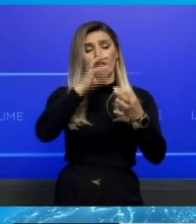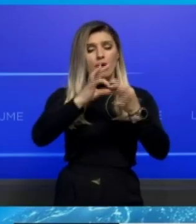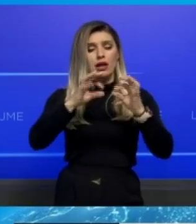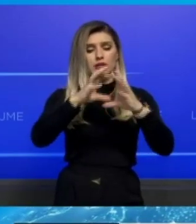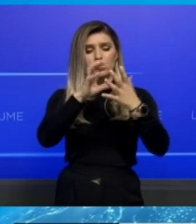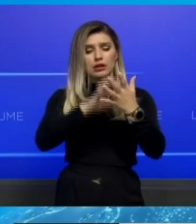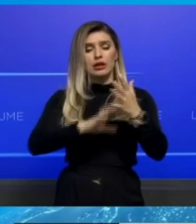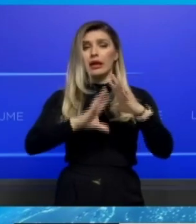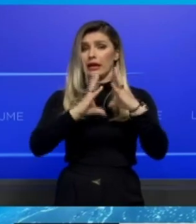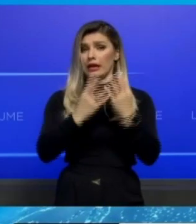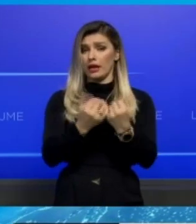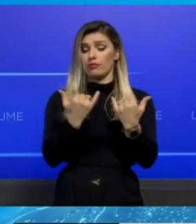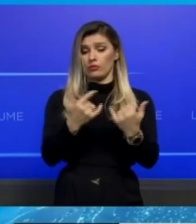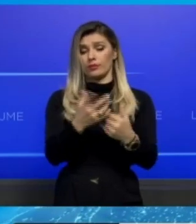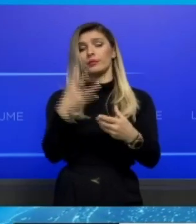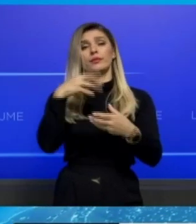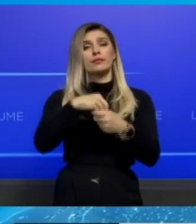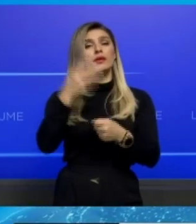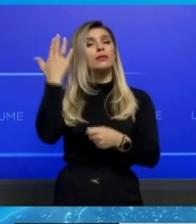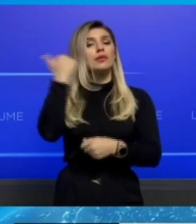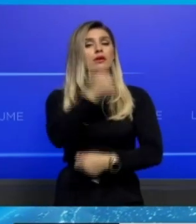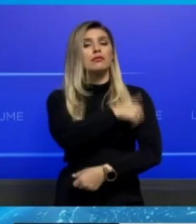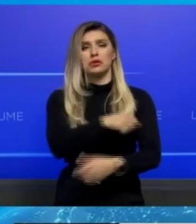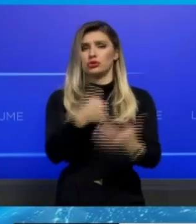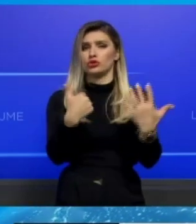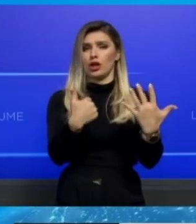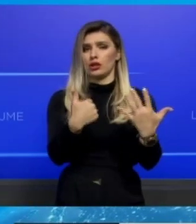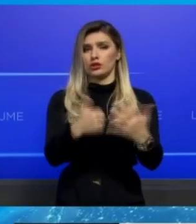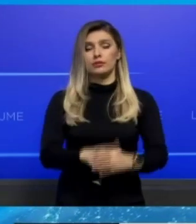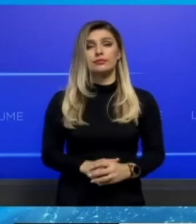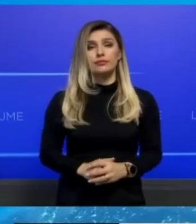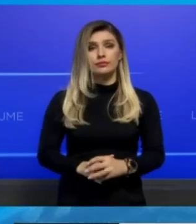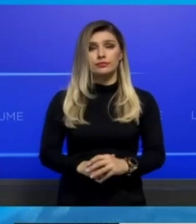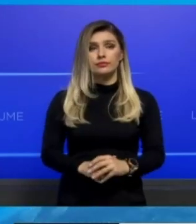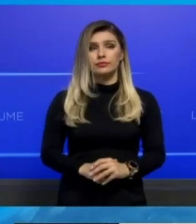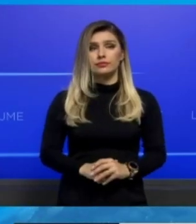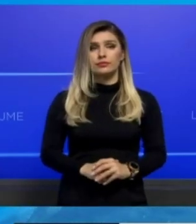lufta e që aso kohë ai ishte vetëm 6 vjeçar.